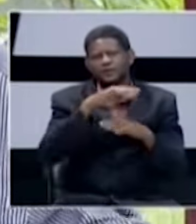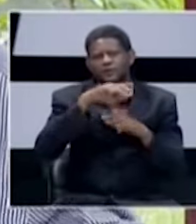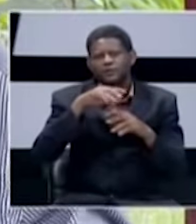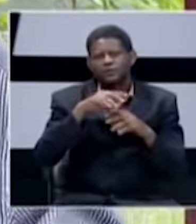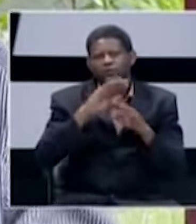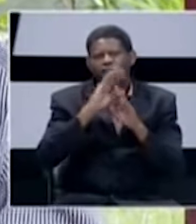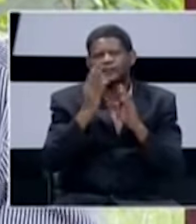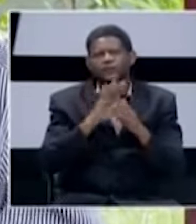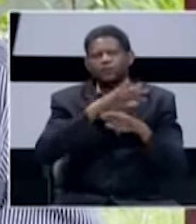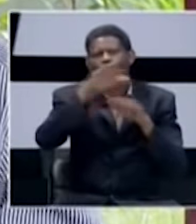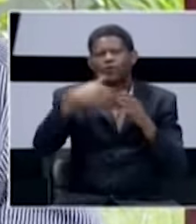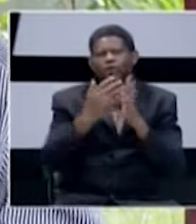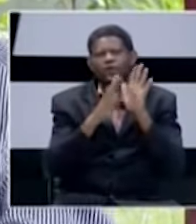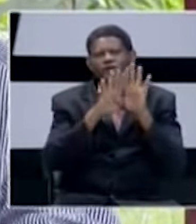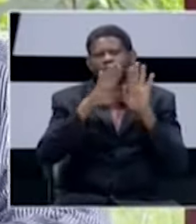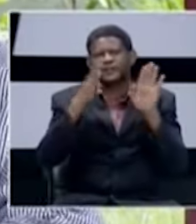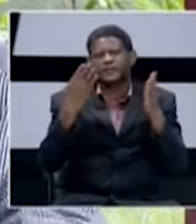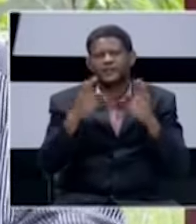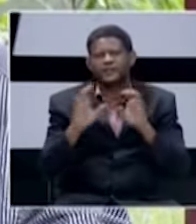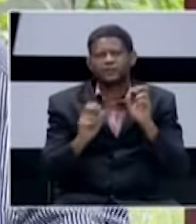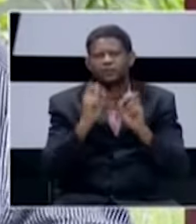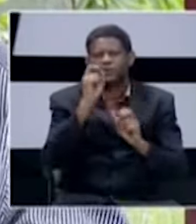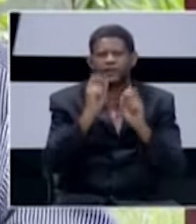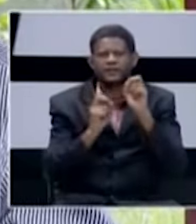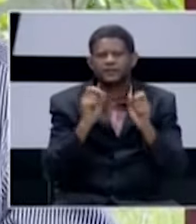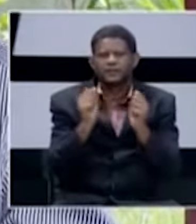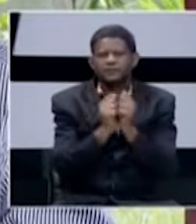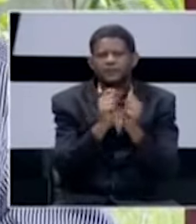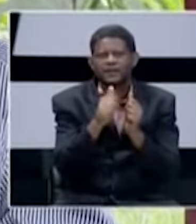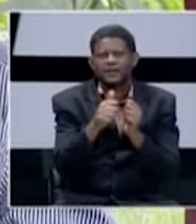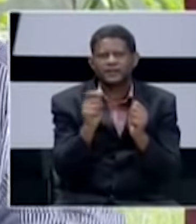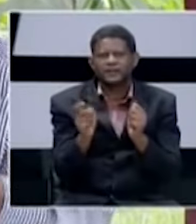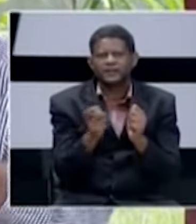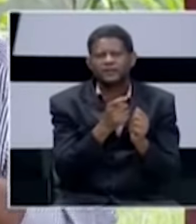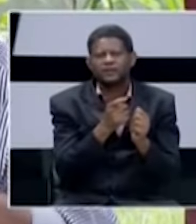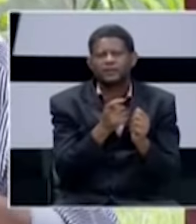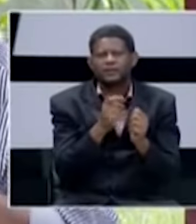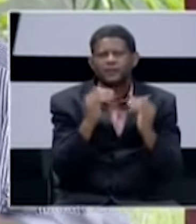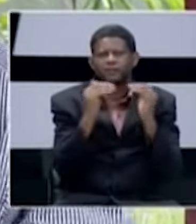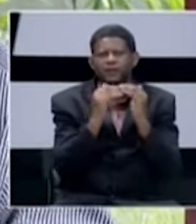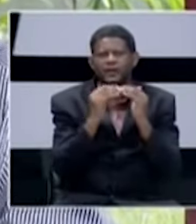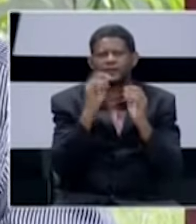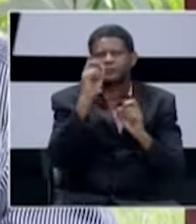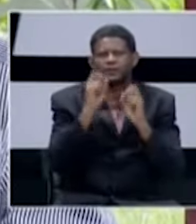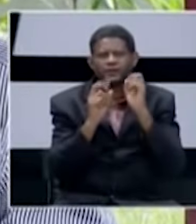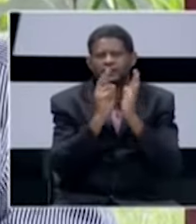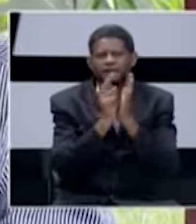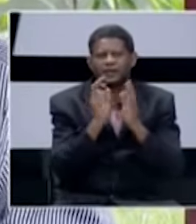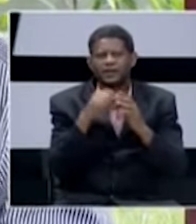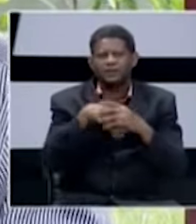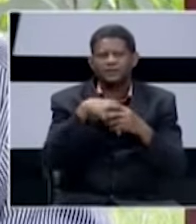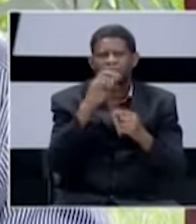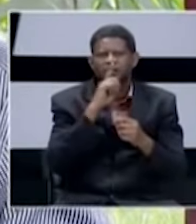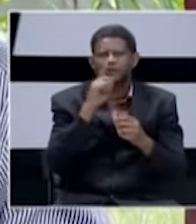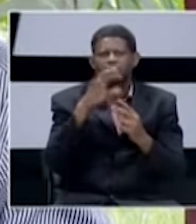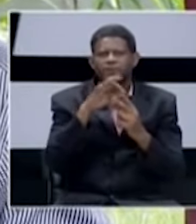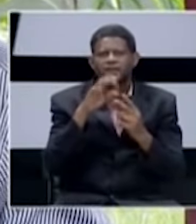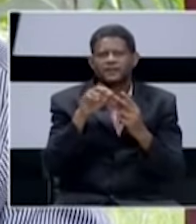ውድድር ክፍቲ ጌርካ ተናሓናሓትኻ ምሳኻ ጌርካ ማዕረ መወዳደሪ ሕግታት ኣውፅኢኻ እዩ መረፃ